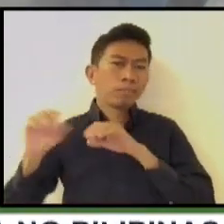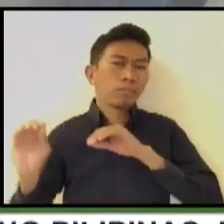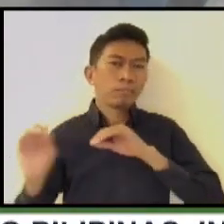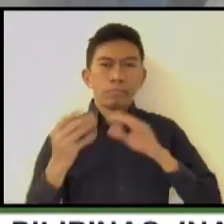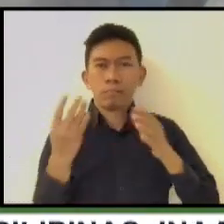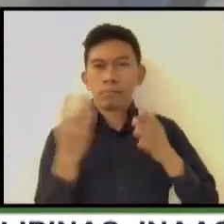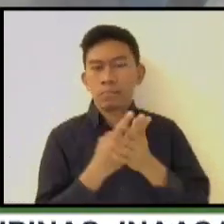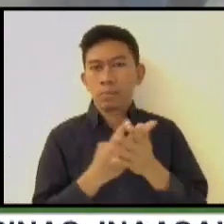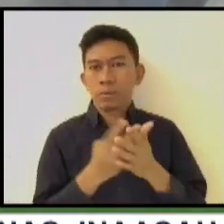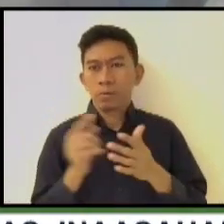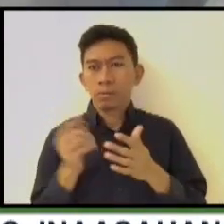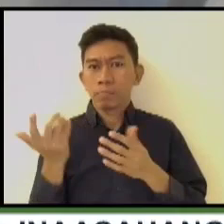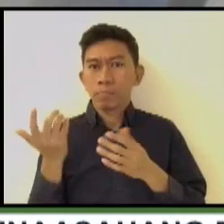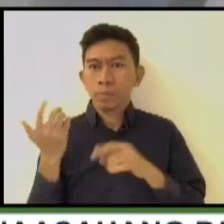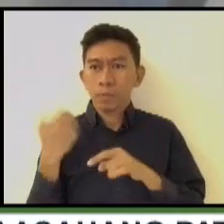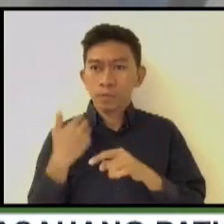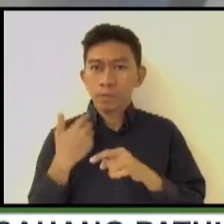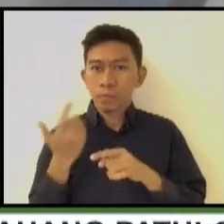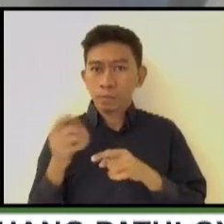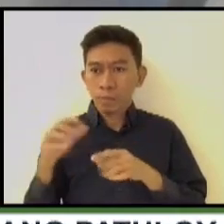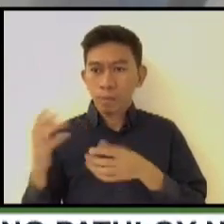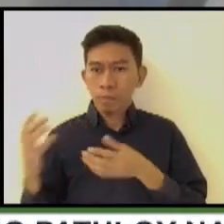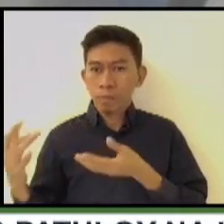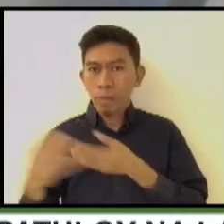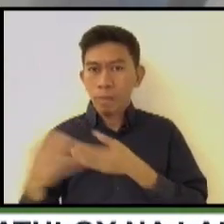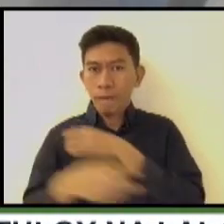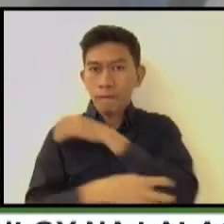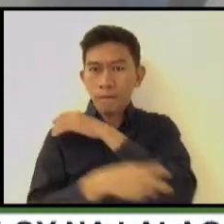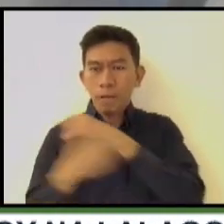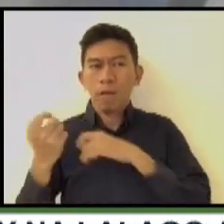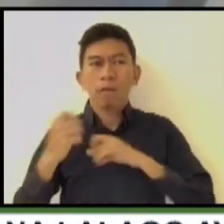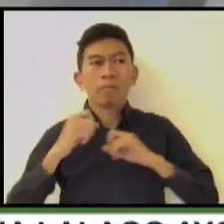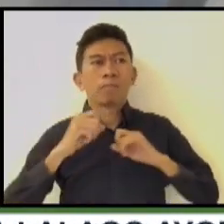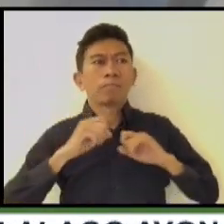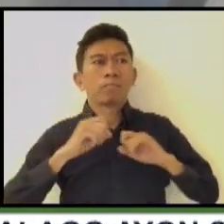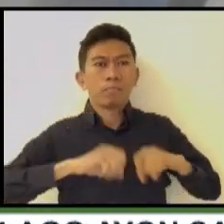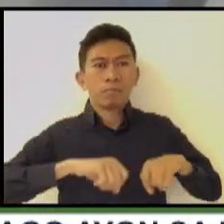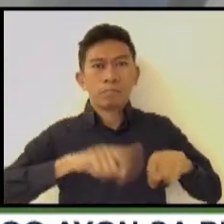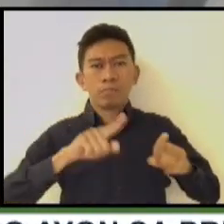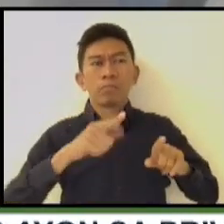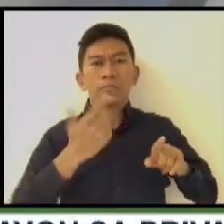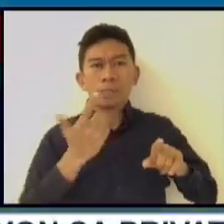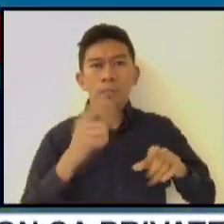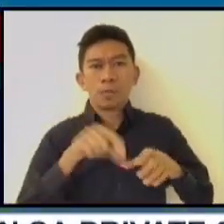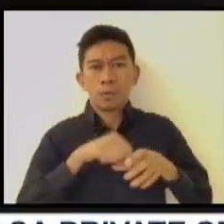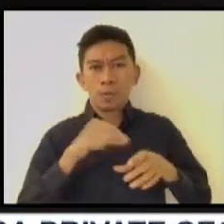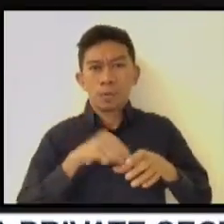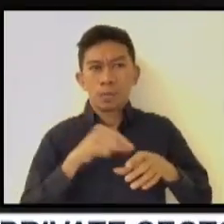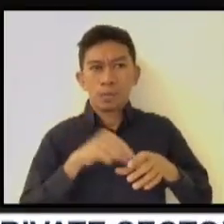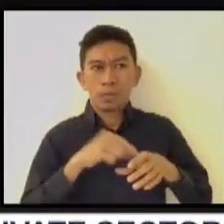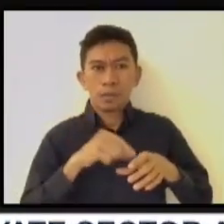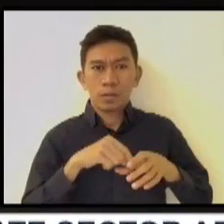at ibinenta rin sa mga karatig barangay. Nagpabalik si Bien Manalo.